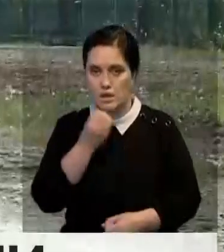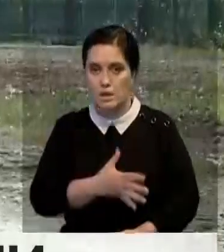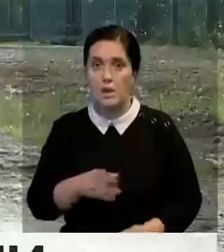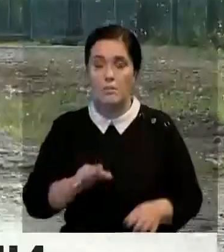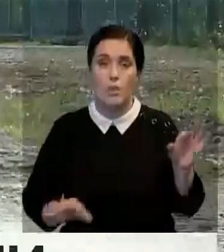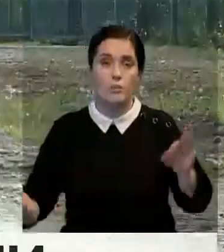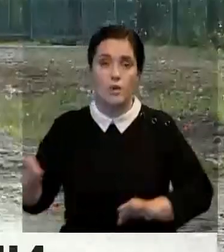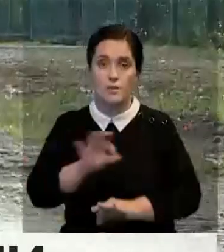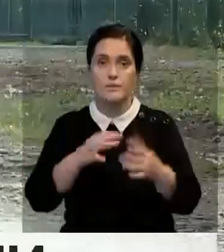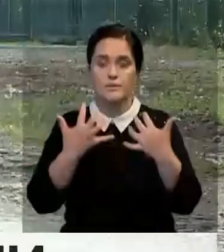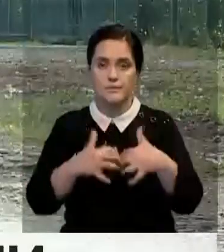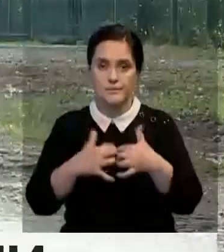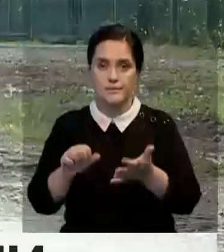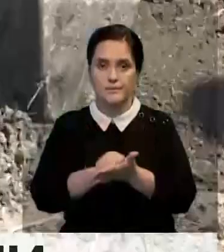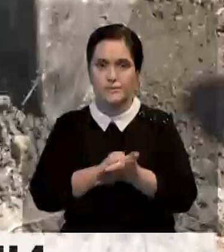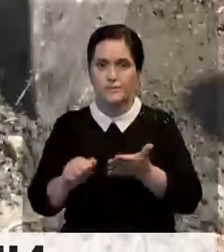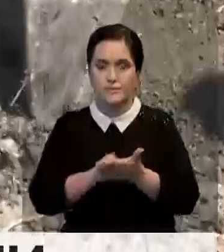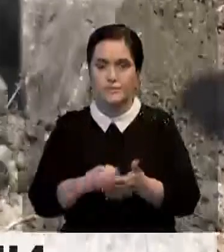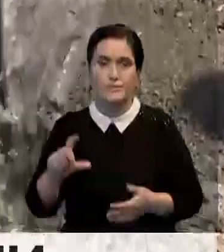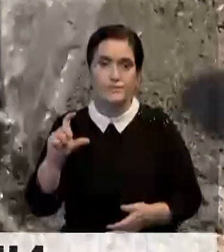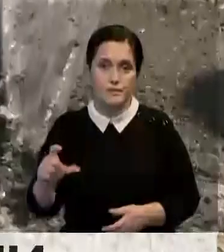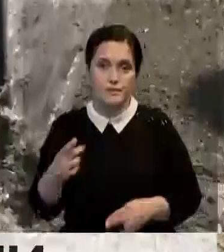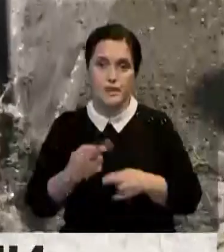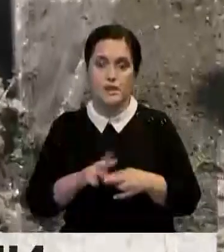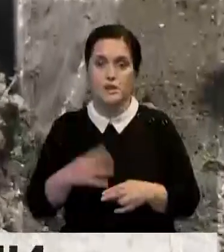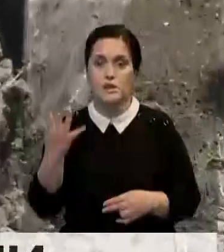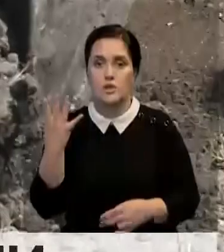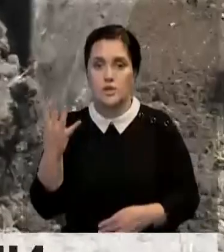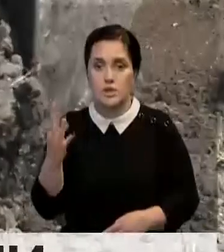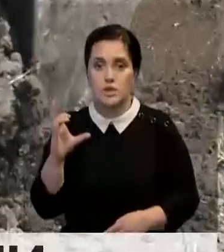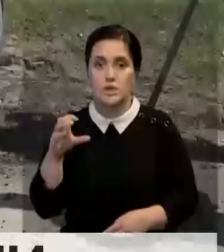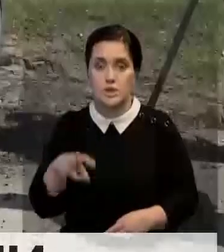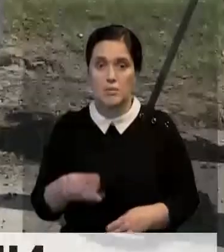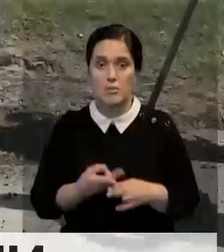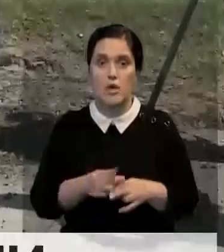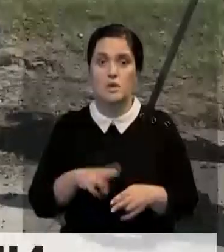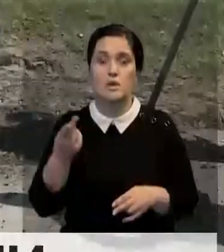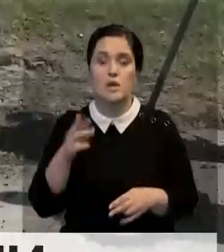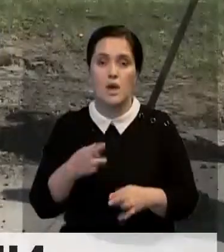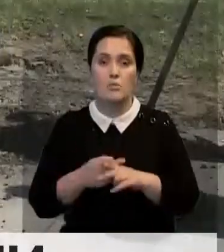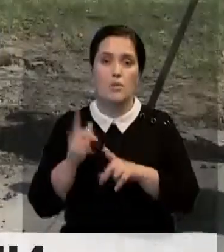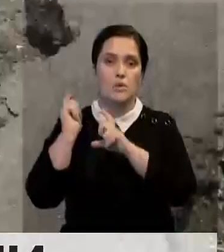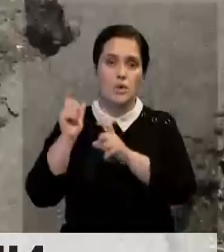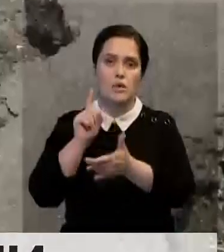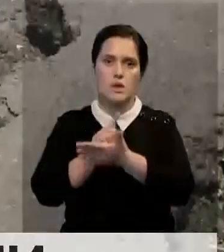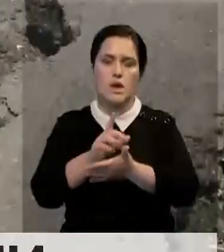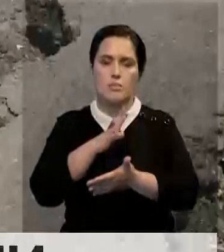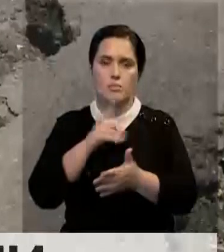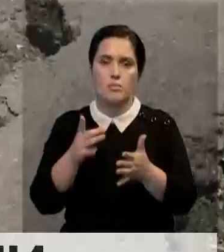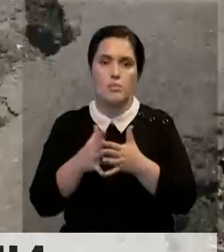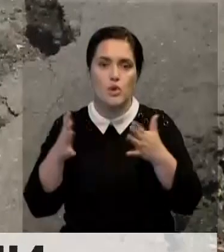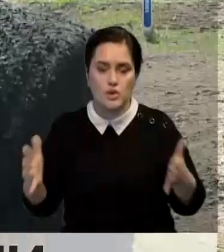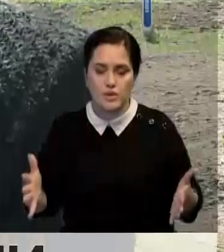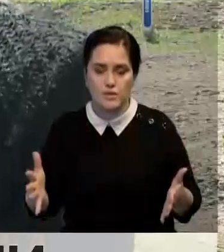По проектно-сметной документации толщина асфальтового покрытия на этом участке 4 сантиметра, тогда как для проходимости больших грузов она должна быть в разы больше,